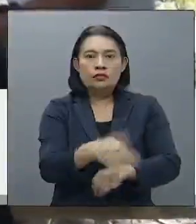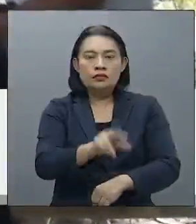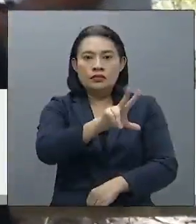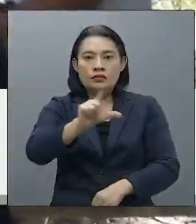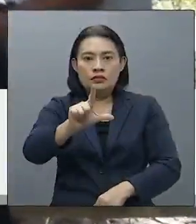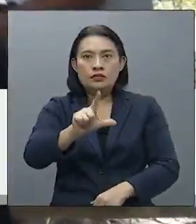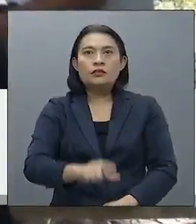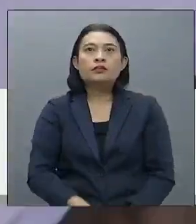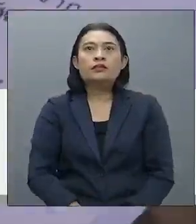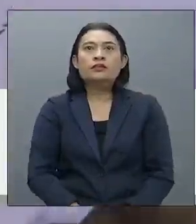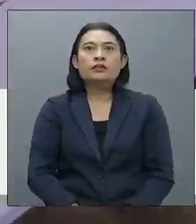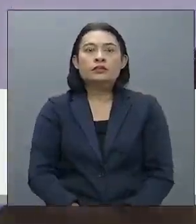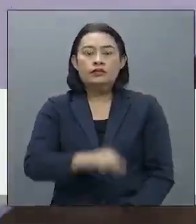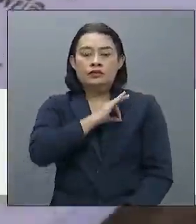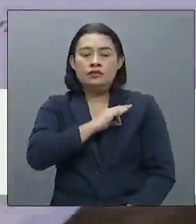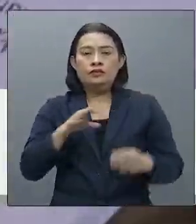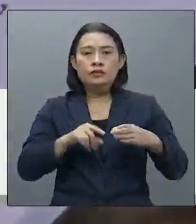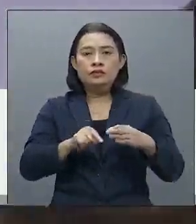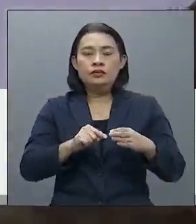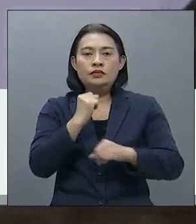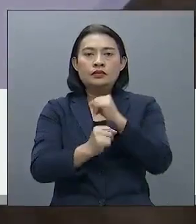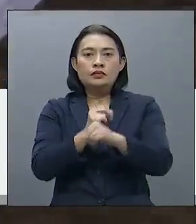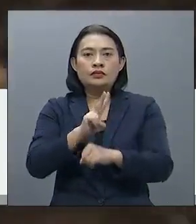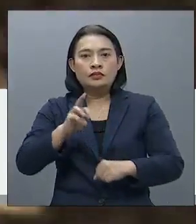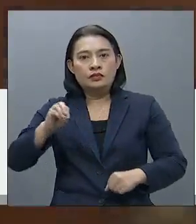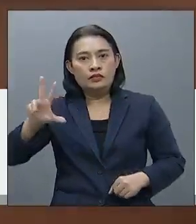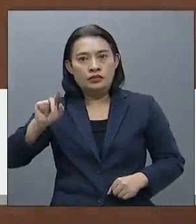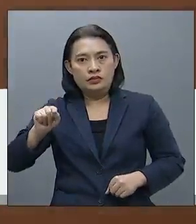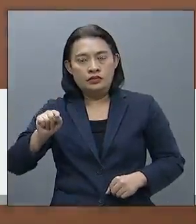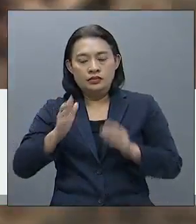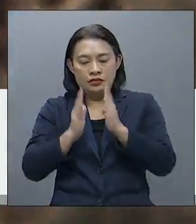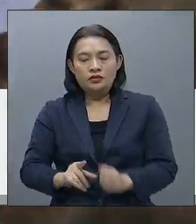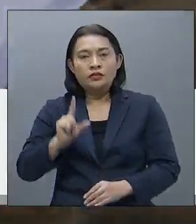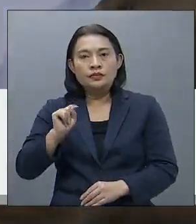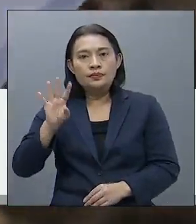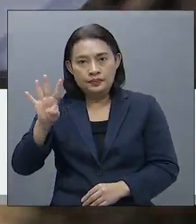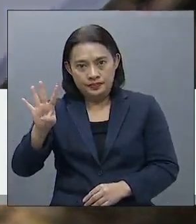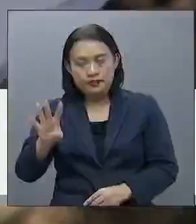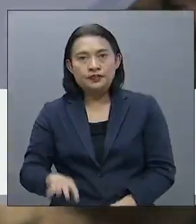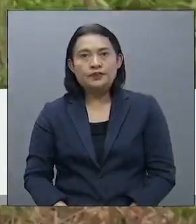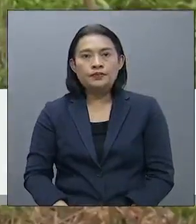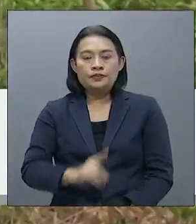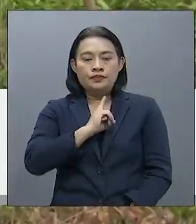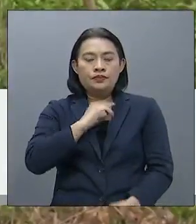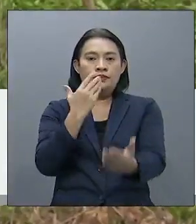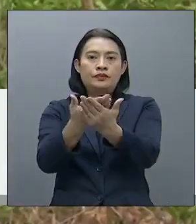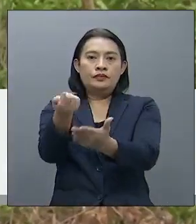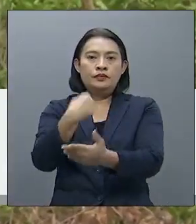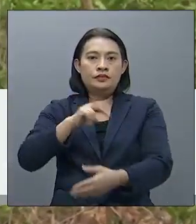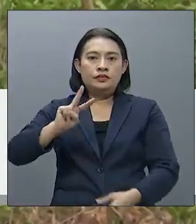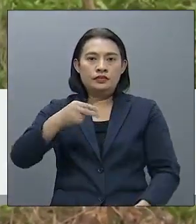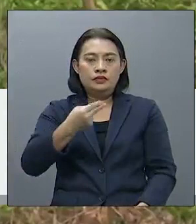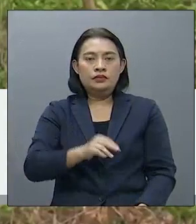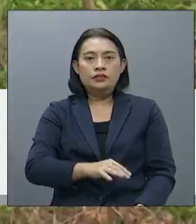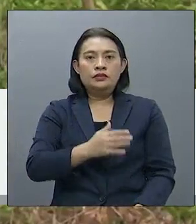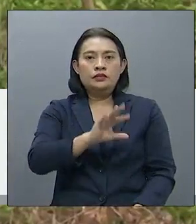าทขณะที่สมาชิกกลุ่มเมื่อปี2563มีอยู่24คนแต่ละคนจะได้รับเงินจำนวน 20,000 และ